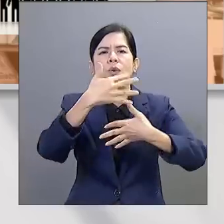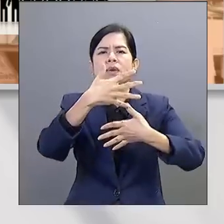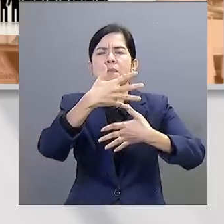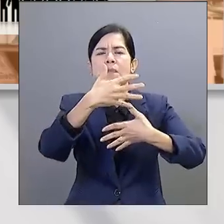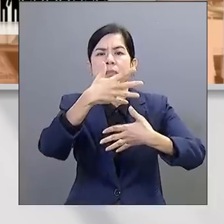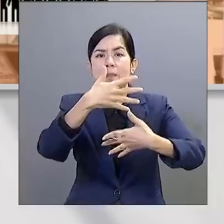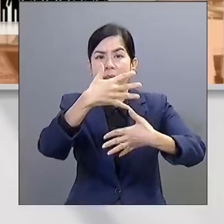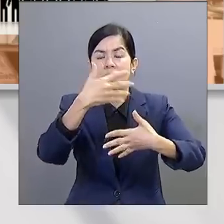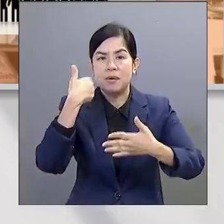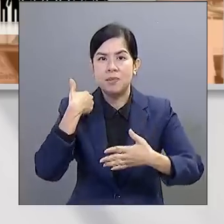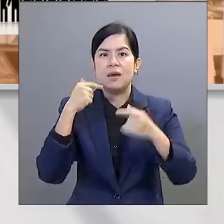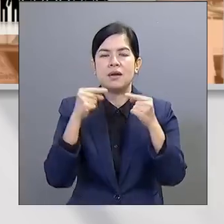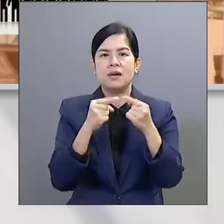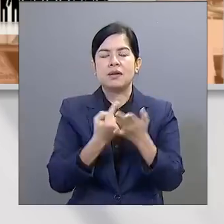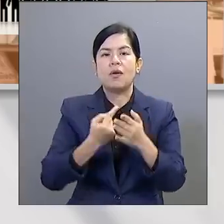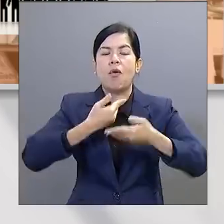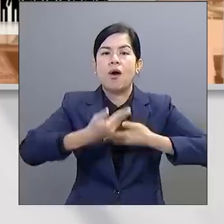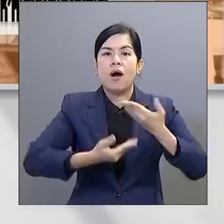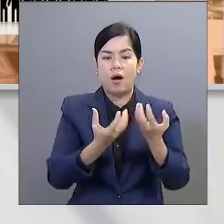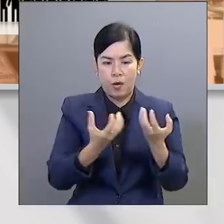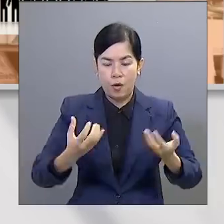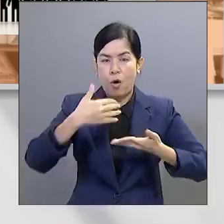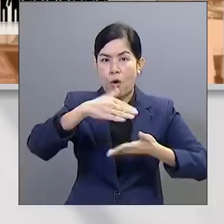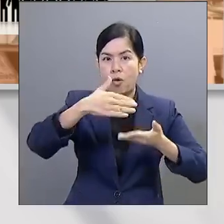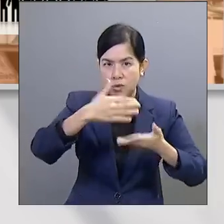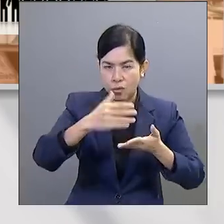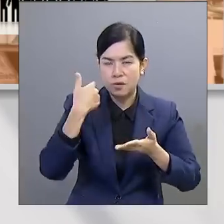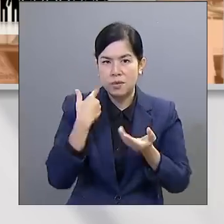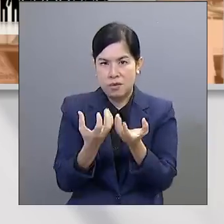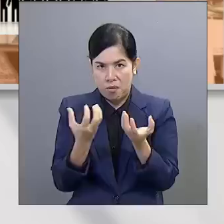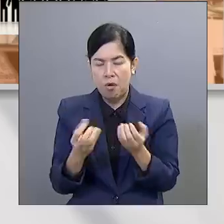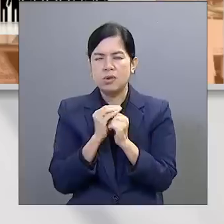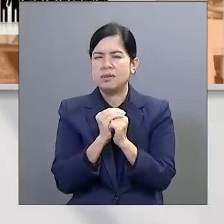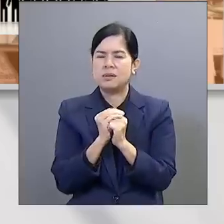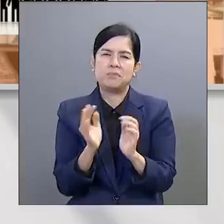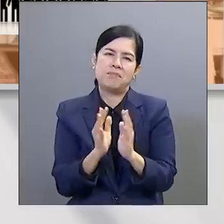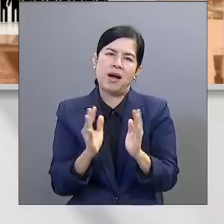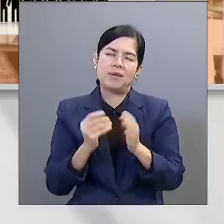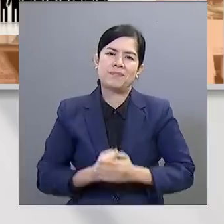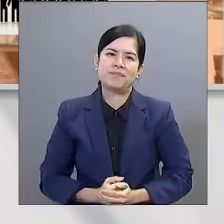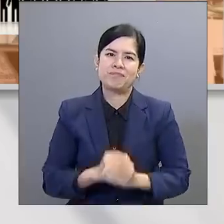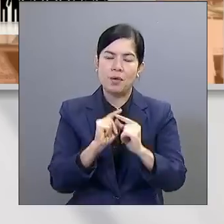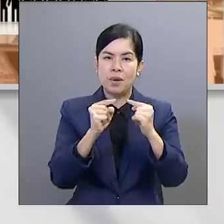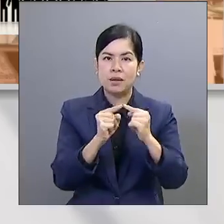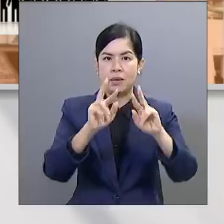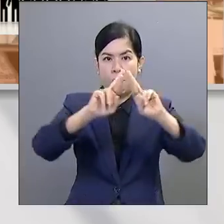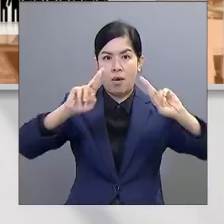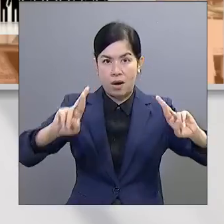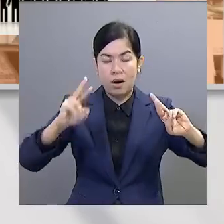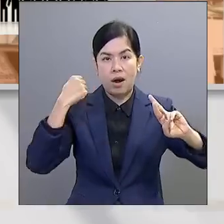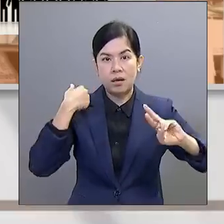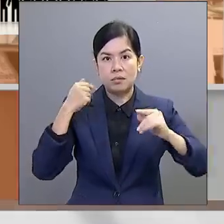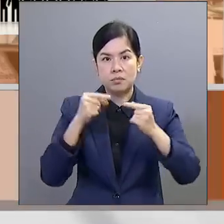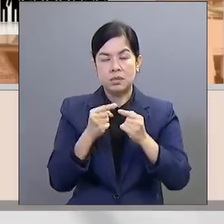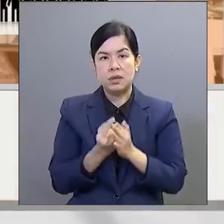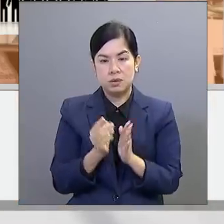ซึ่งก็มีสินค้าจีนเข้ามาอยู่แล้วค่ะแต่ในปี2562พบว่าร้านรวงส่วนใหญ่เนี่ยกลับกลายเป็นของชาวจีนที่เข้